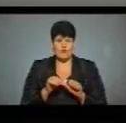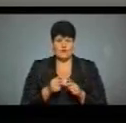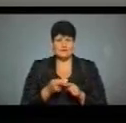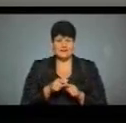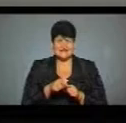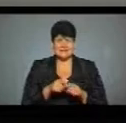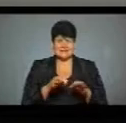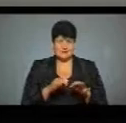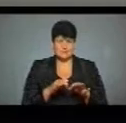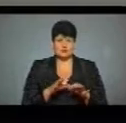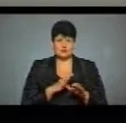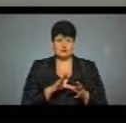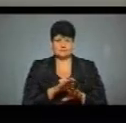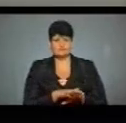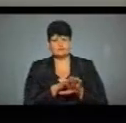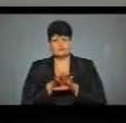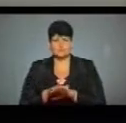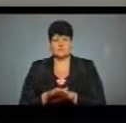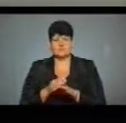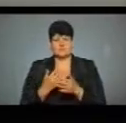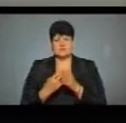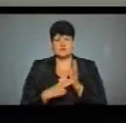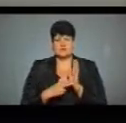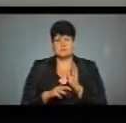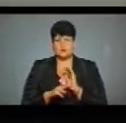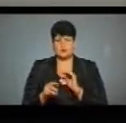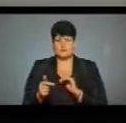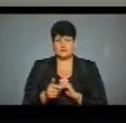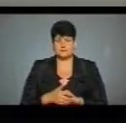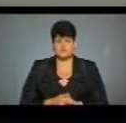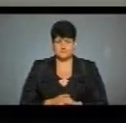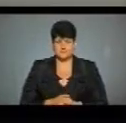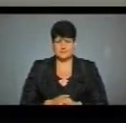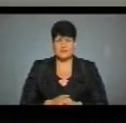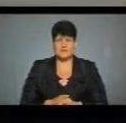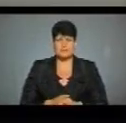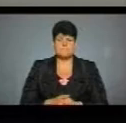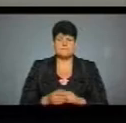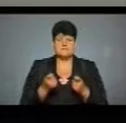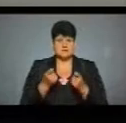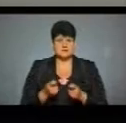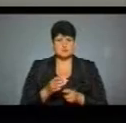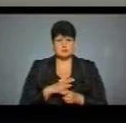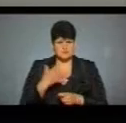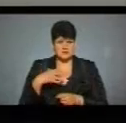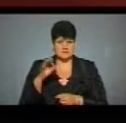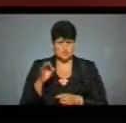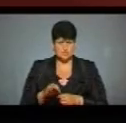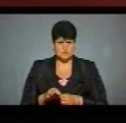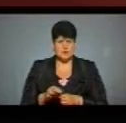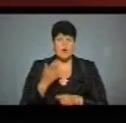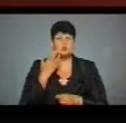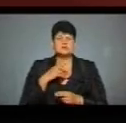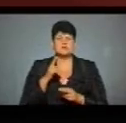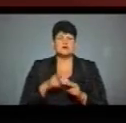транспортних засобів надійшла сума порядка 270 мільйонів гривень. Пільговий період – це тоді, коли була знижка 50%. Коли